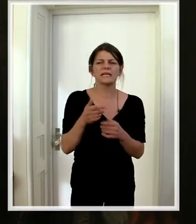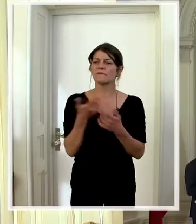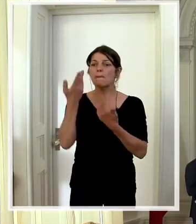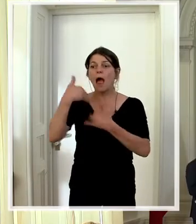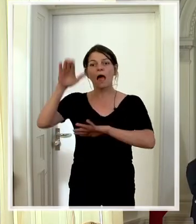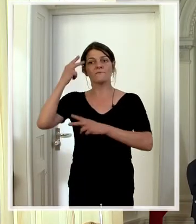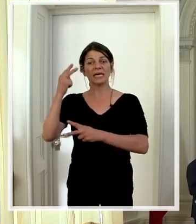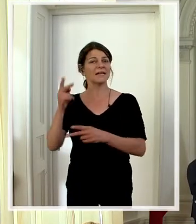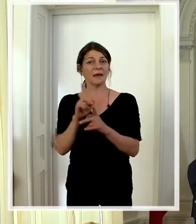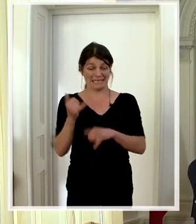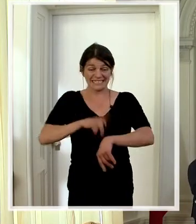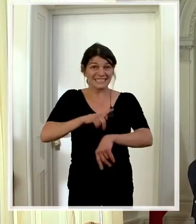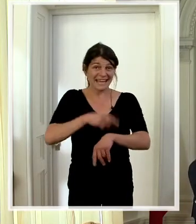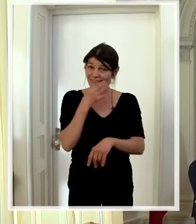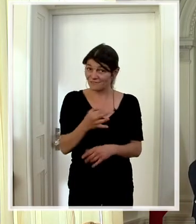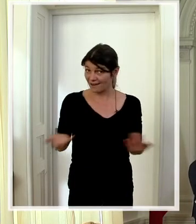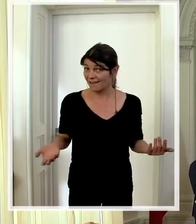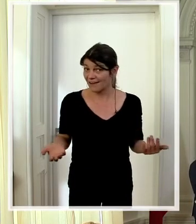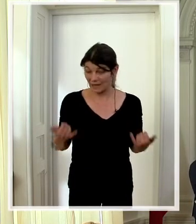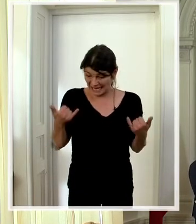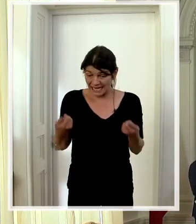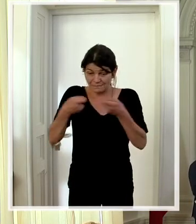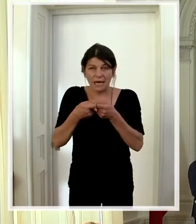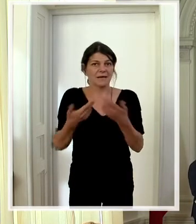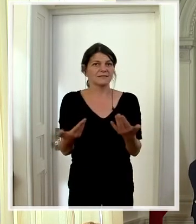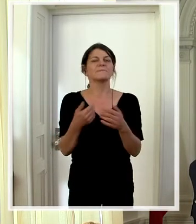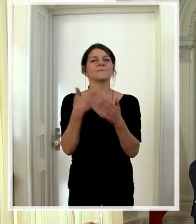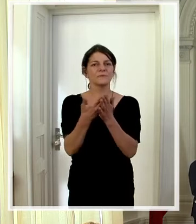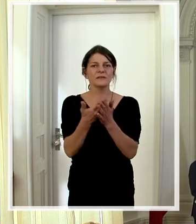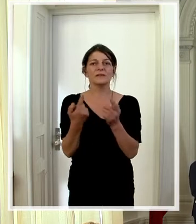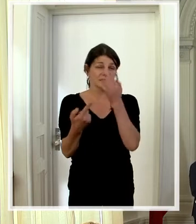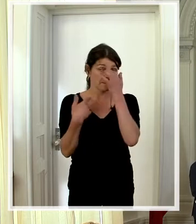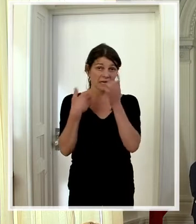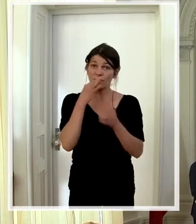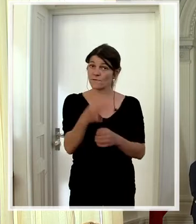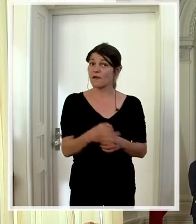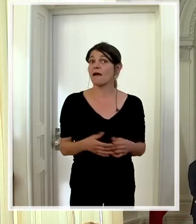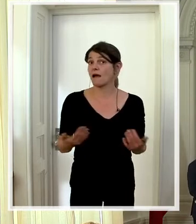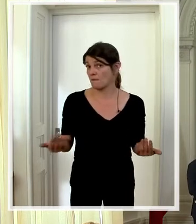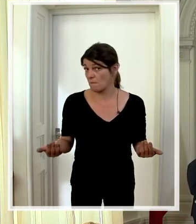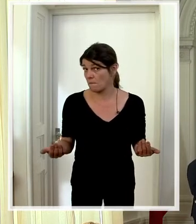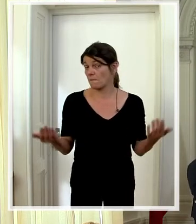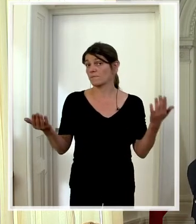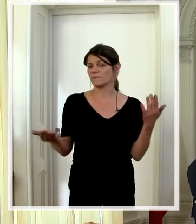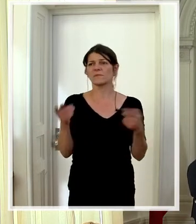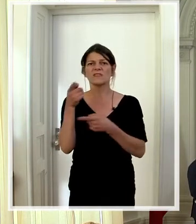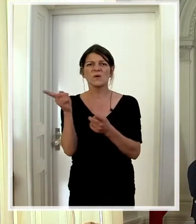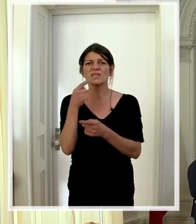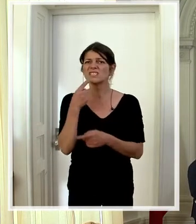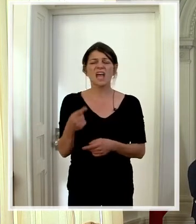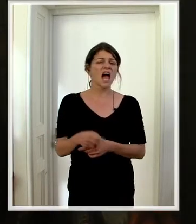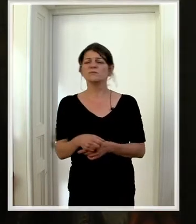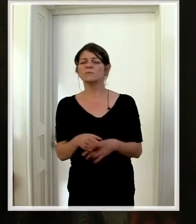Wichtigkeit, sondern einfach eine zeitliche Dinge, die jetzt da liegt. Und darum, meine Frage wäre in die Richtung, aber ich sage, noch ist es